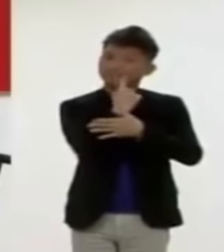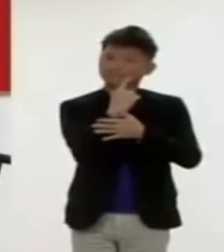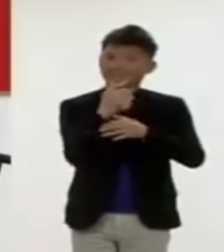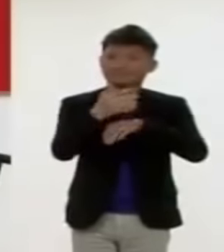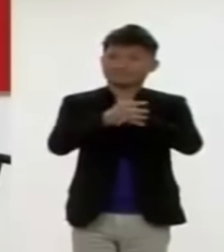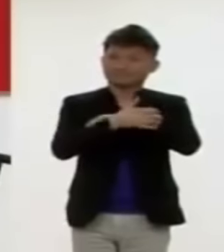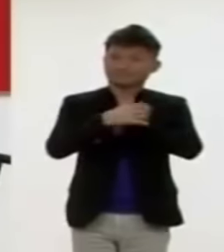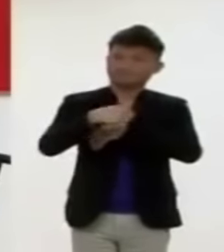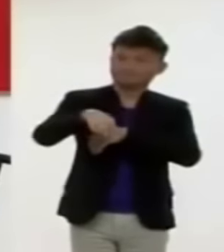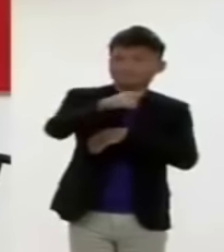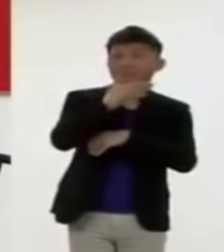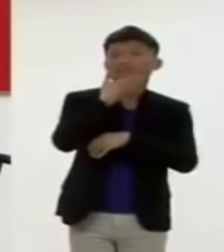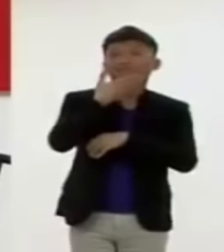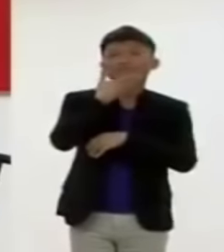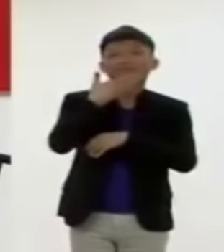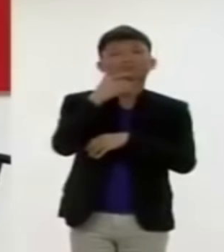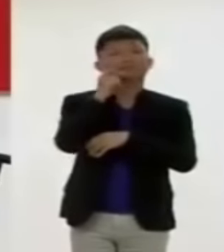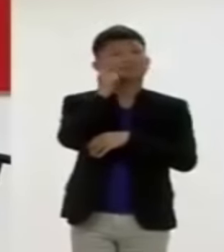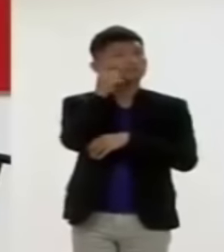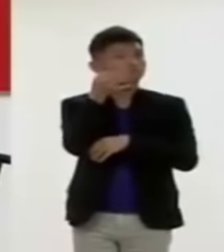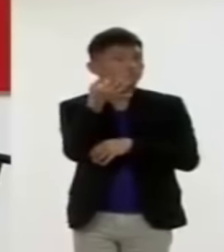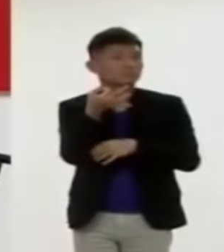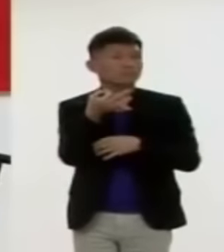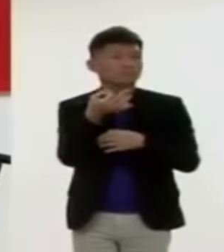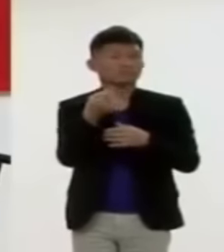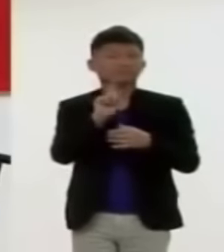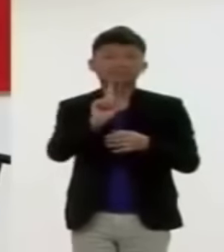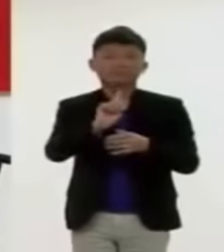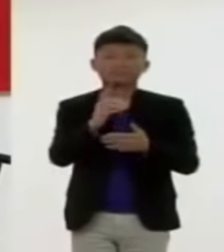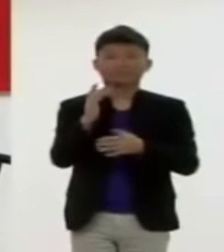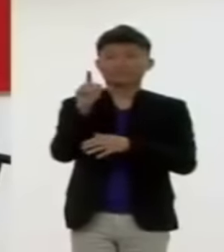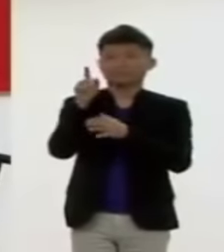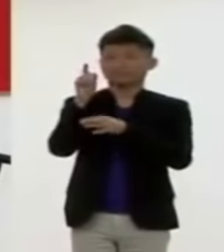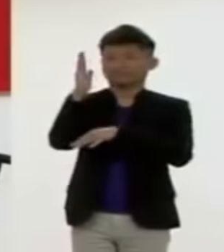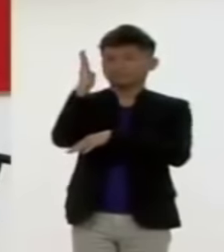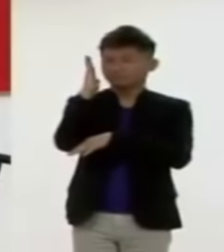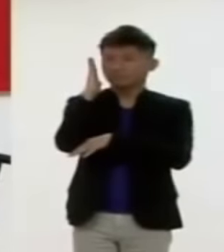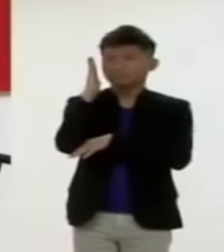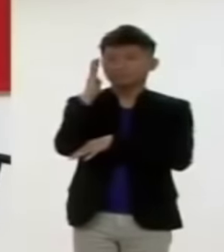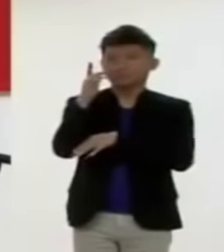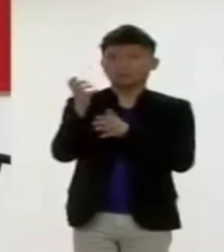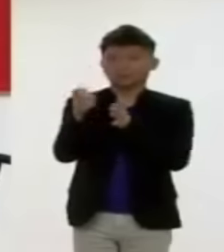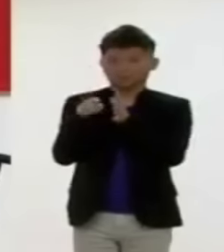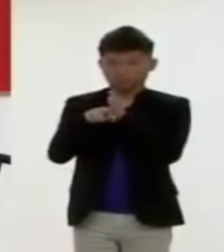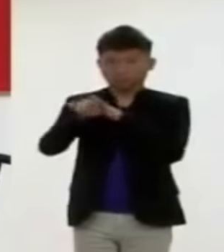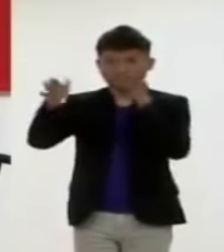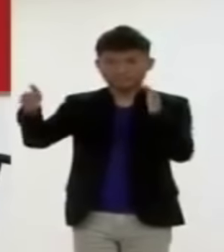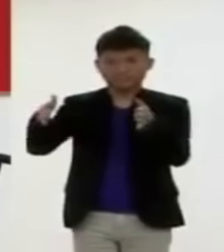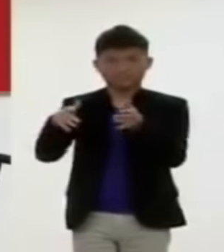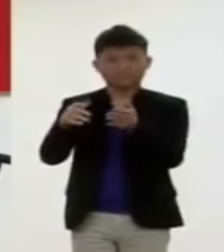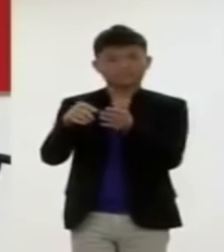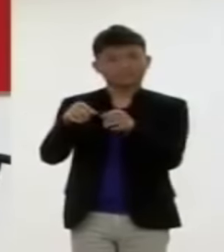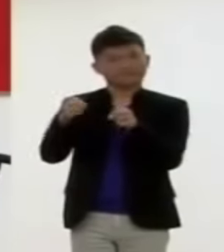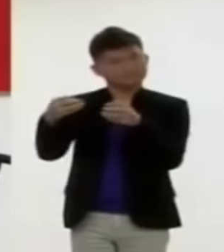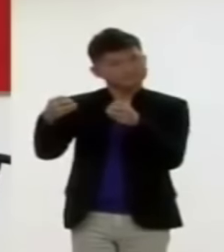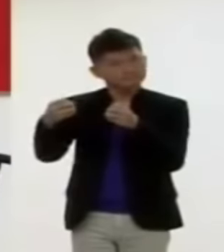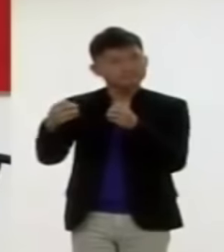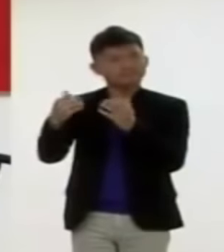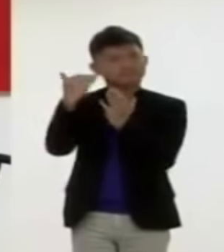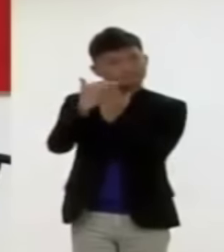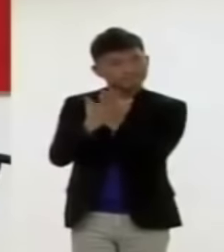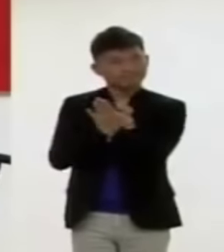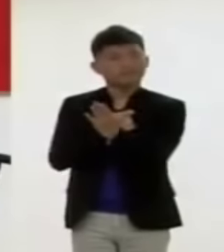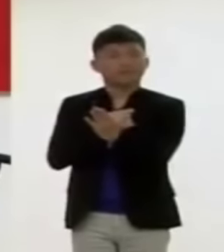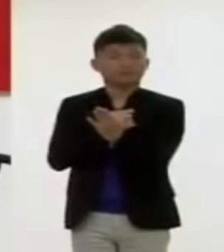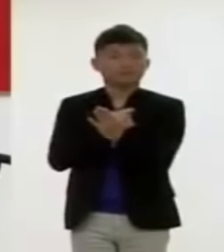福利跟薪资应该要中央专案来讨论、专案来编列。那我在